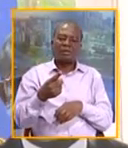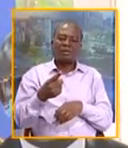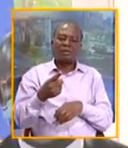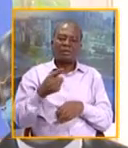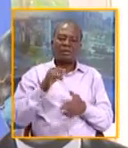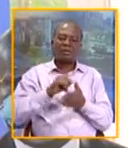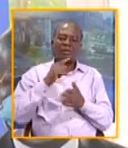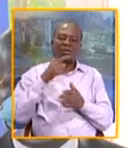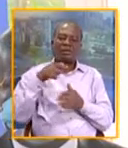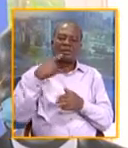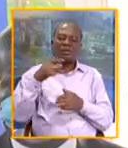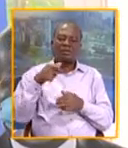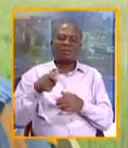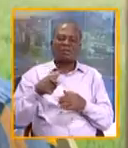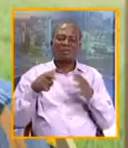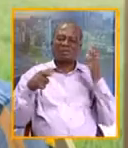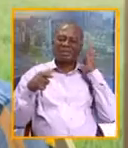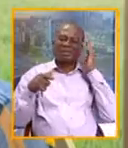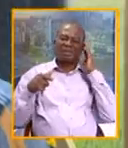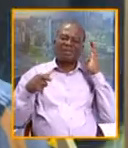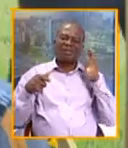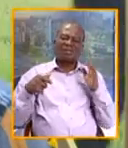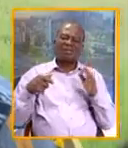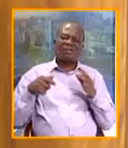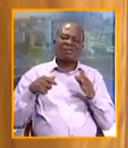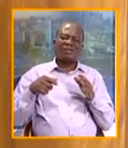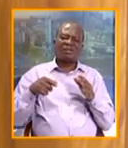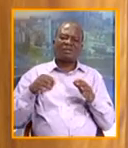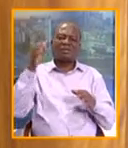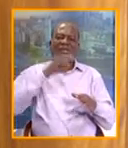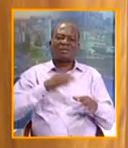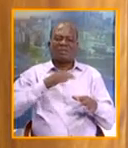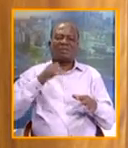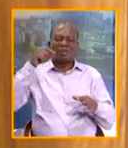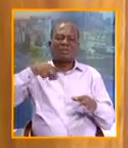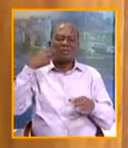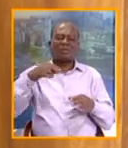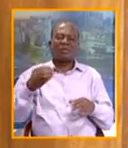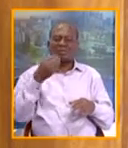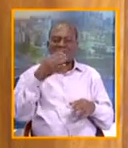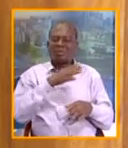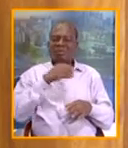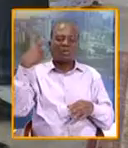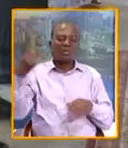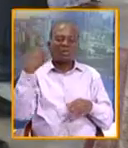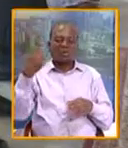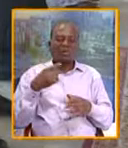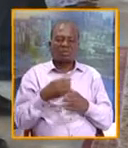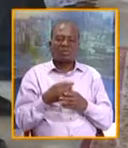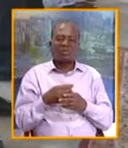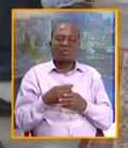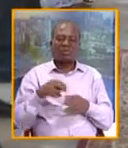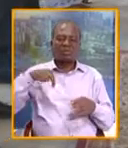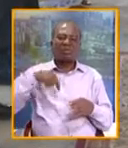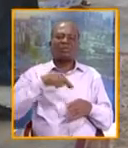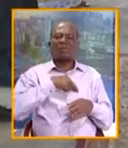n'est pas reconnaissant est un sorcier le bienfait doit plutôt se nourrir toujours de remerciement sommes